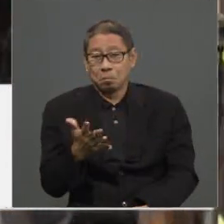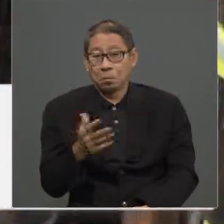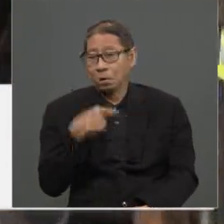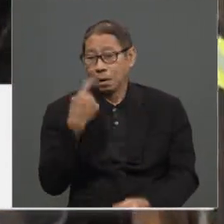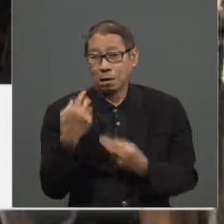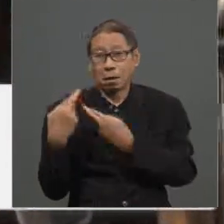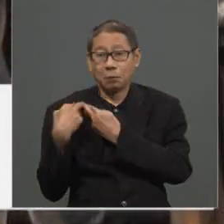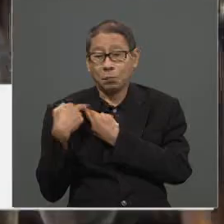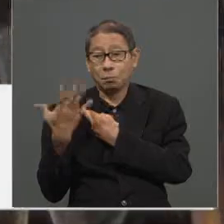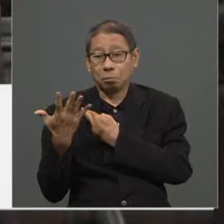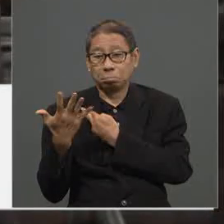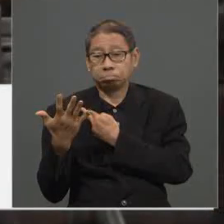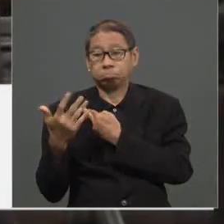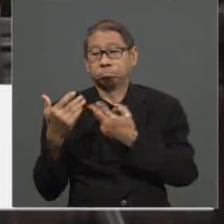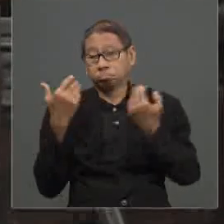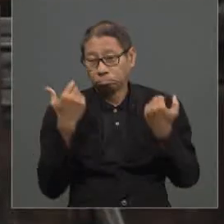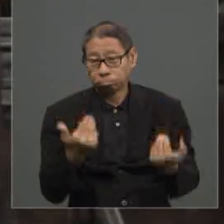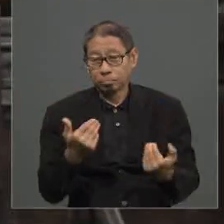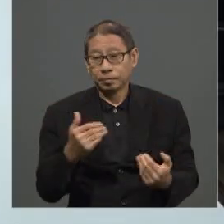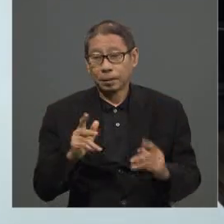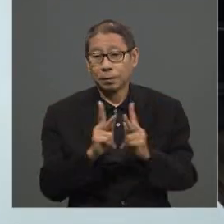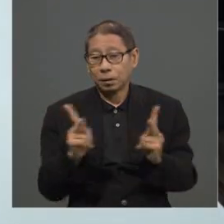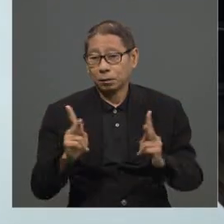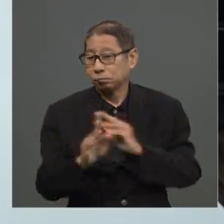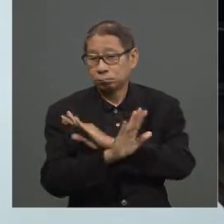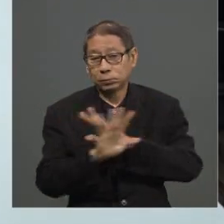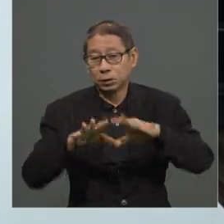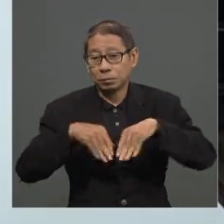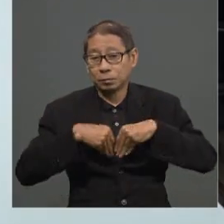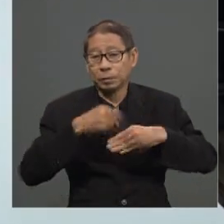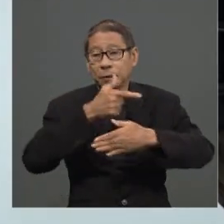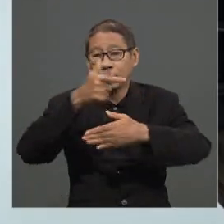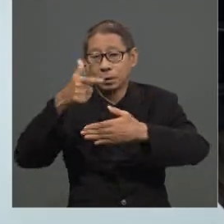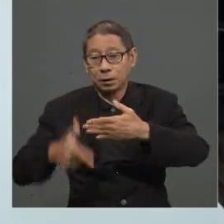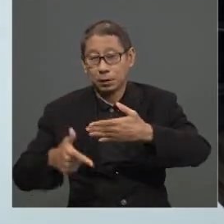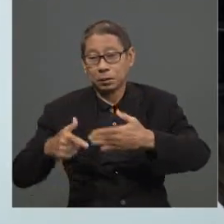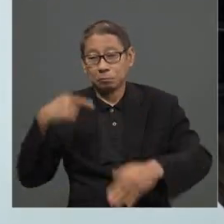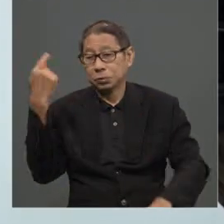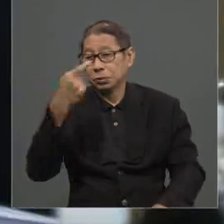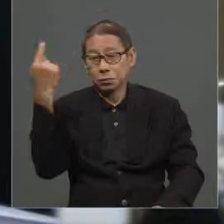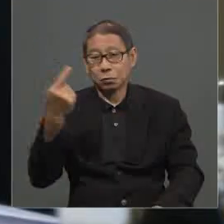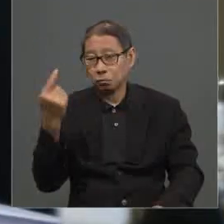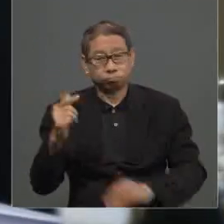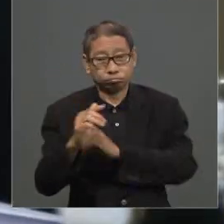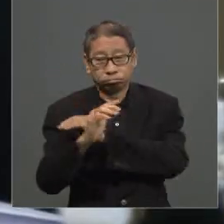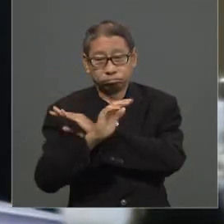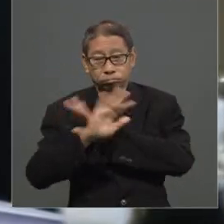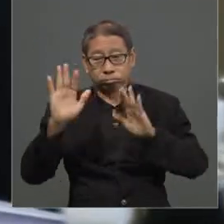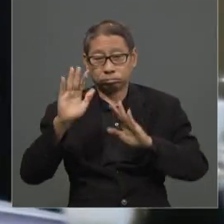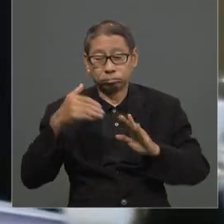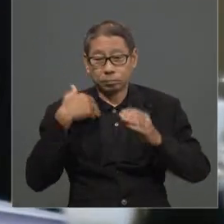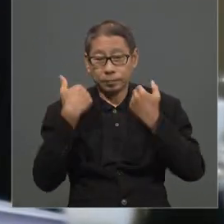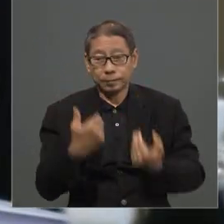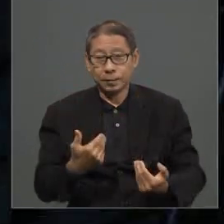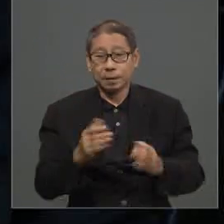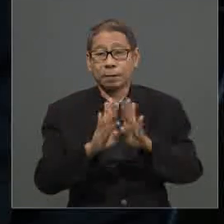ชอบขณะเดียวกันกรรมาธิการไม่เห็นด้วยนะครับกับแนวคิดที่บอกว่าให้ยกเลิกการทัศนศึกษาไปเลยเพราะว่าการทัศนศึกษาเนี่ยมันเป็น